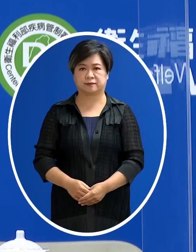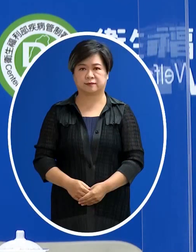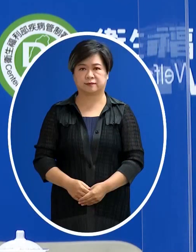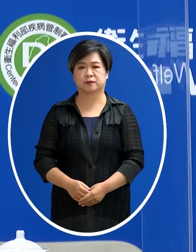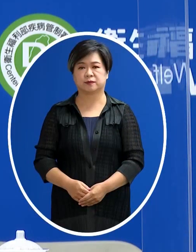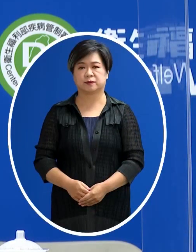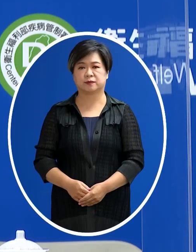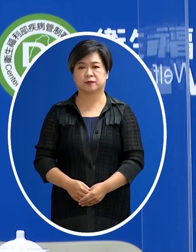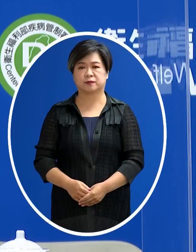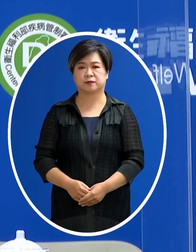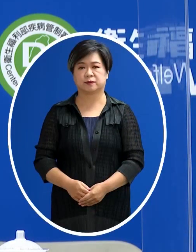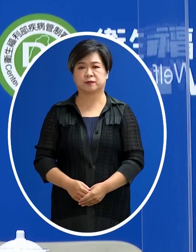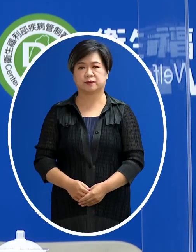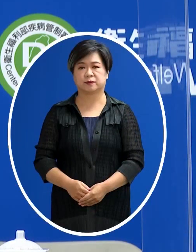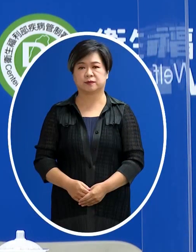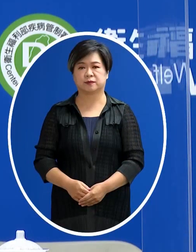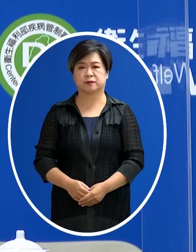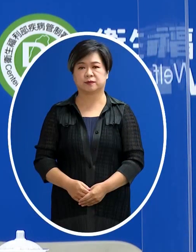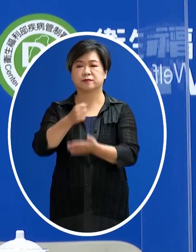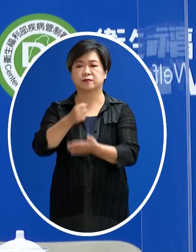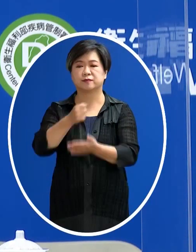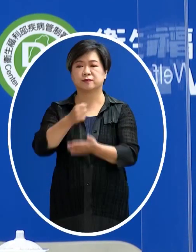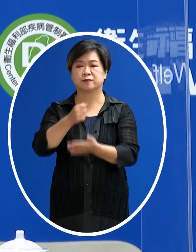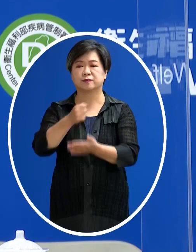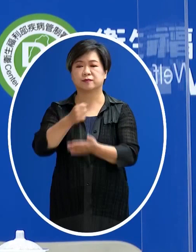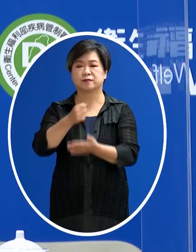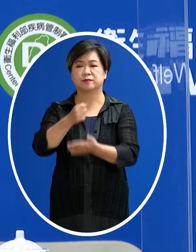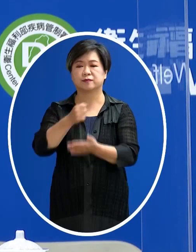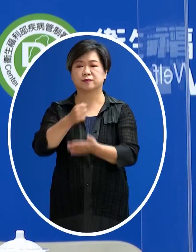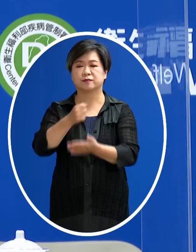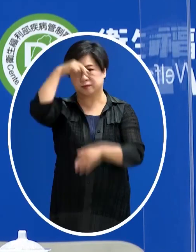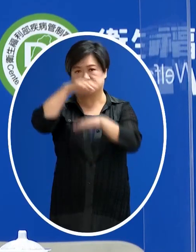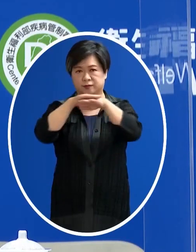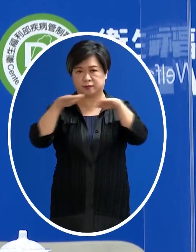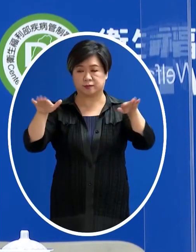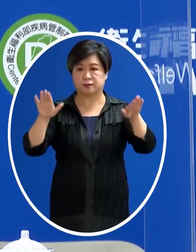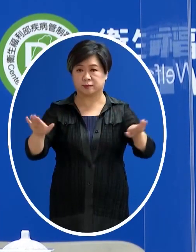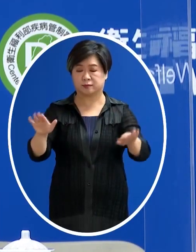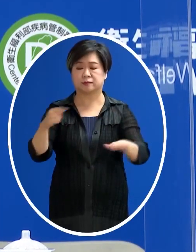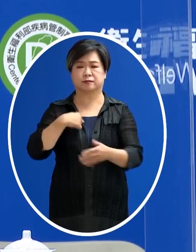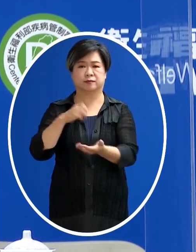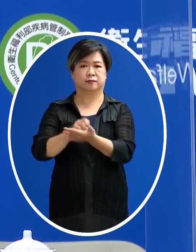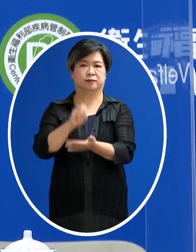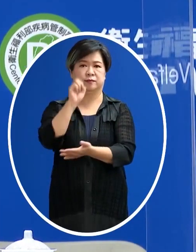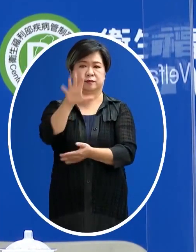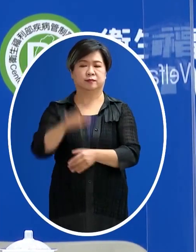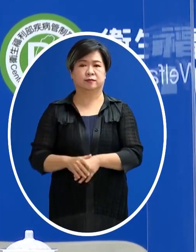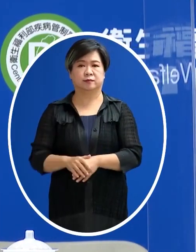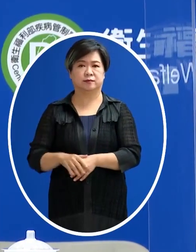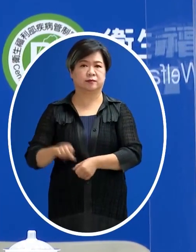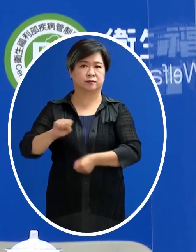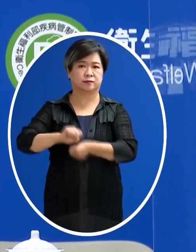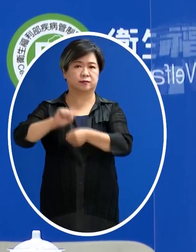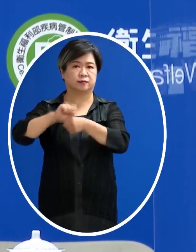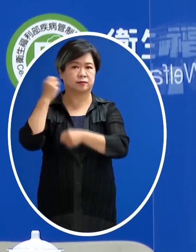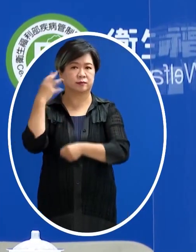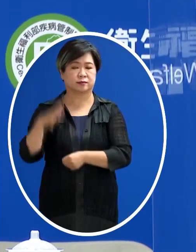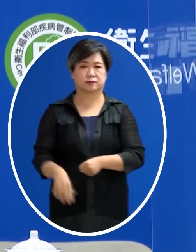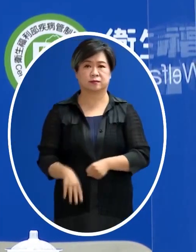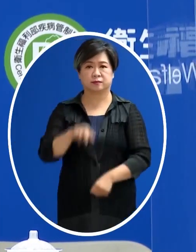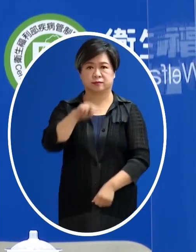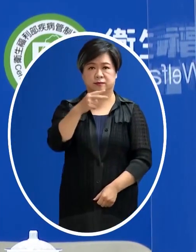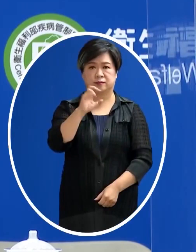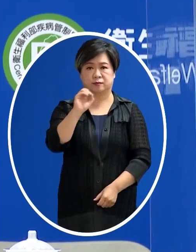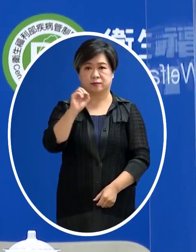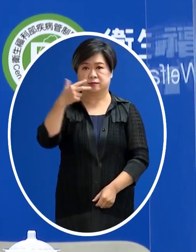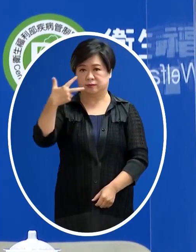哎，各位记者李世先生，大家好，大家午安哈。跟大家报告哈，我们就新增了207